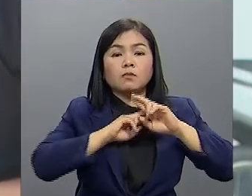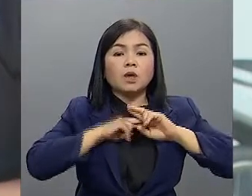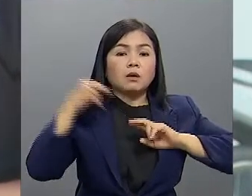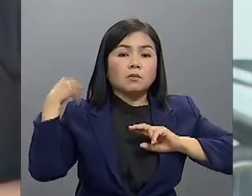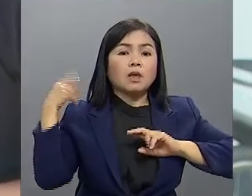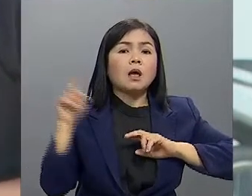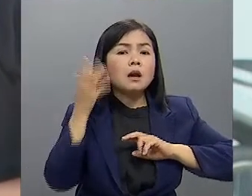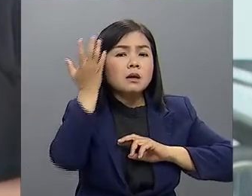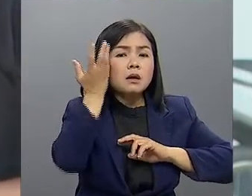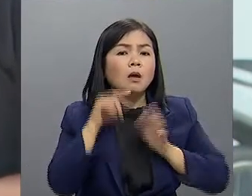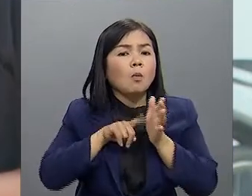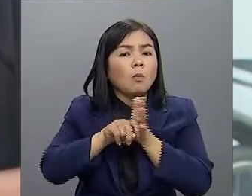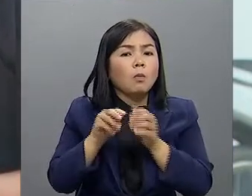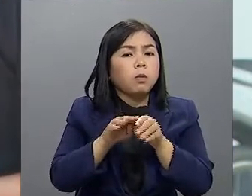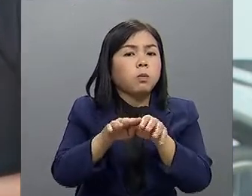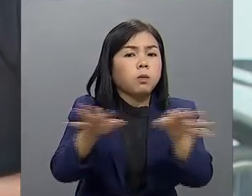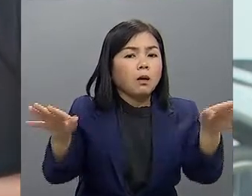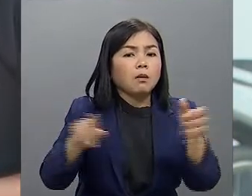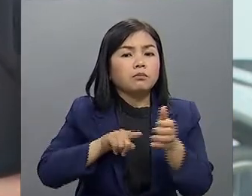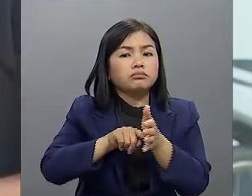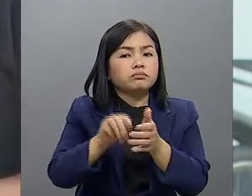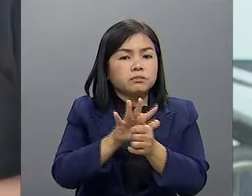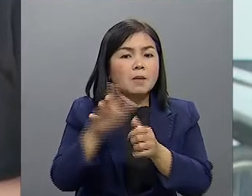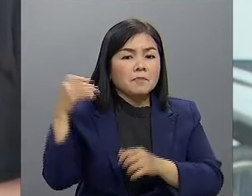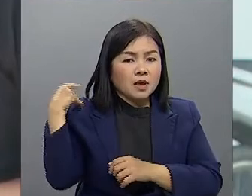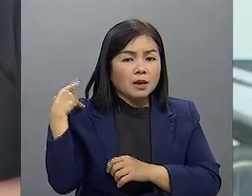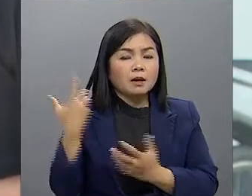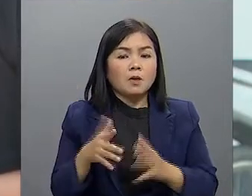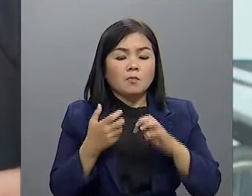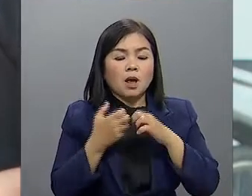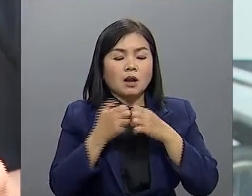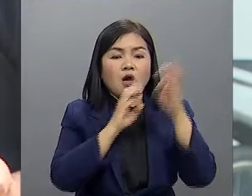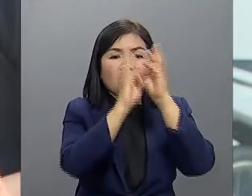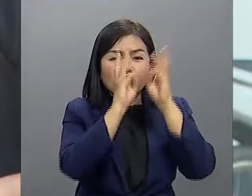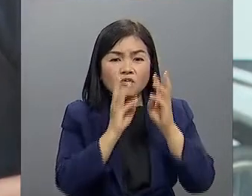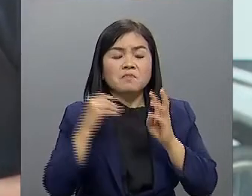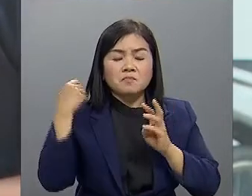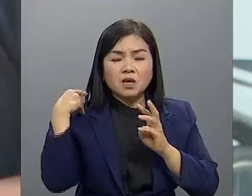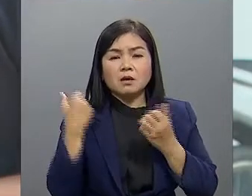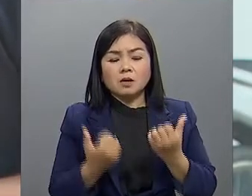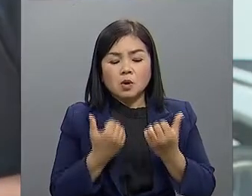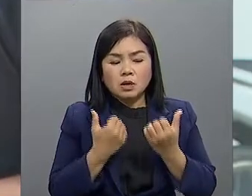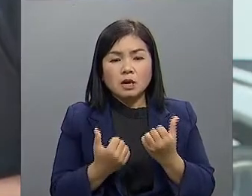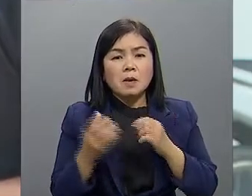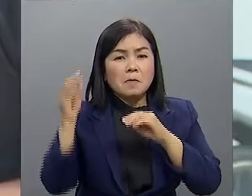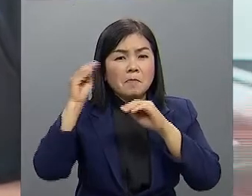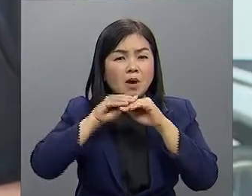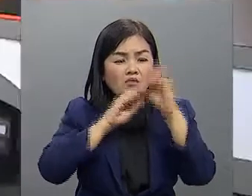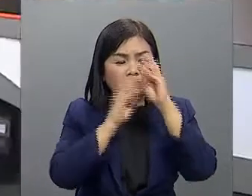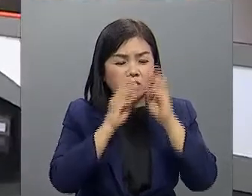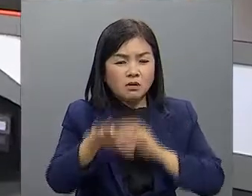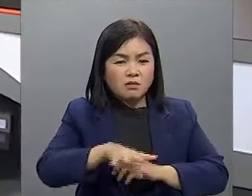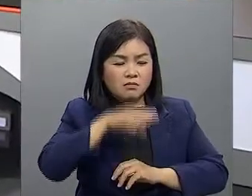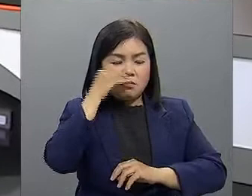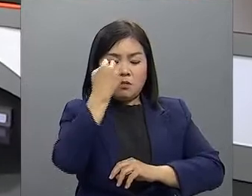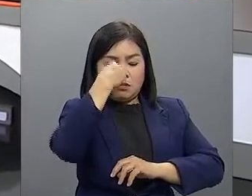ระบาดของเชื้อไวรัสโควิด-19 นะครับรวมถึงปัญหาฝุ่นควันณขณะนี้นะครับก็ยังคงส่งผลกระทบต่อสุขภาพของประชาชนครับเนื่อง